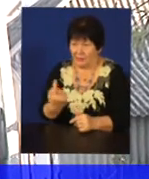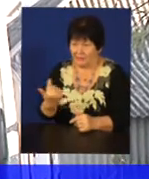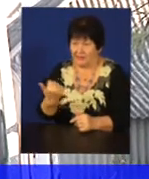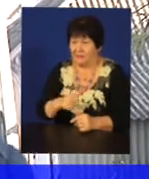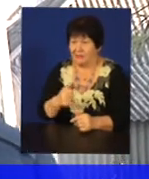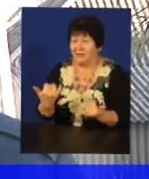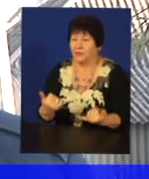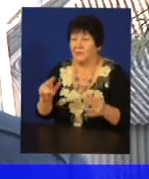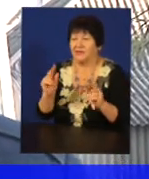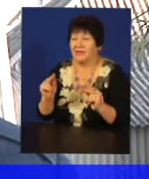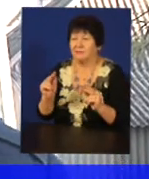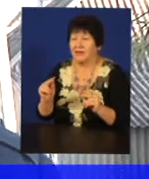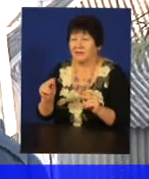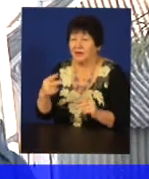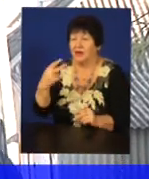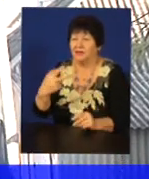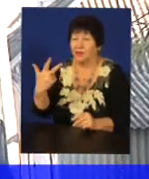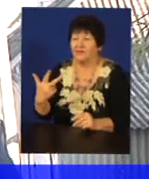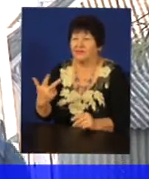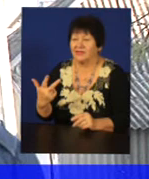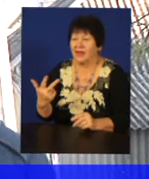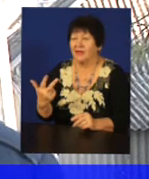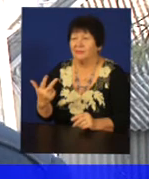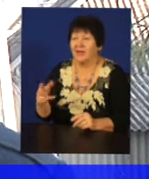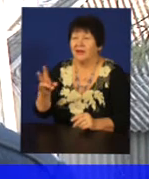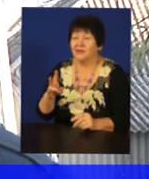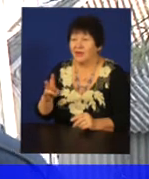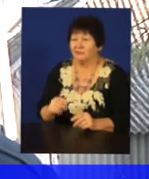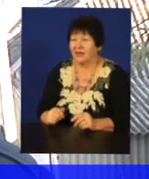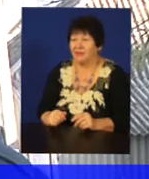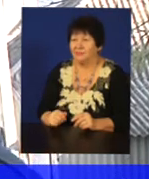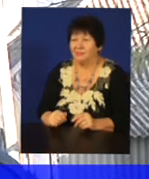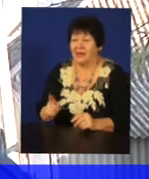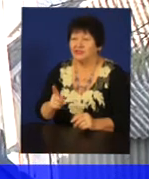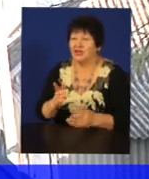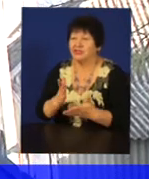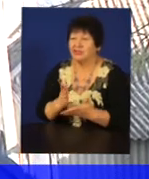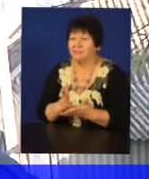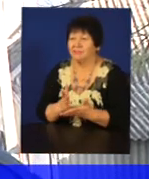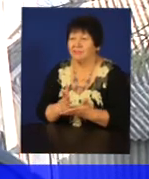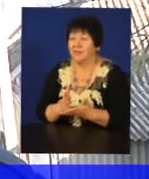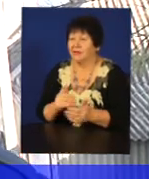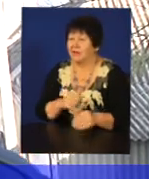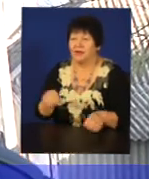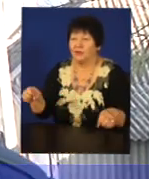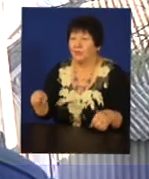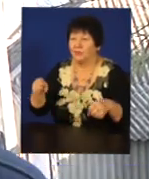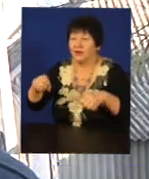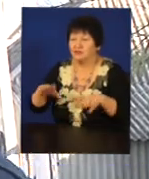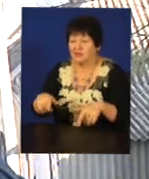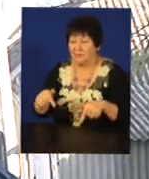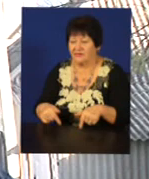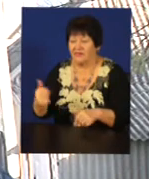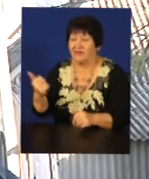în data de 23 noiembrie, ceea ce dacă nu reușim